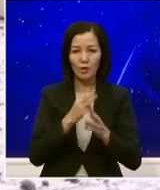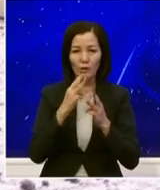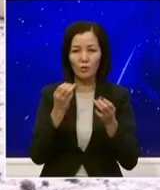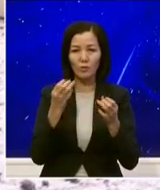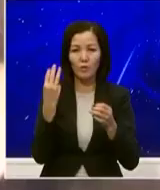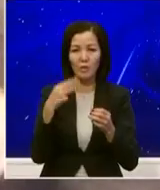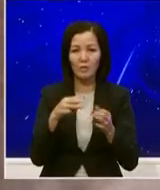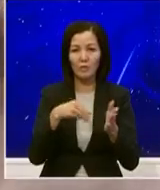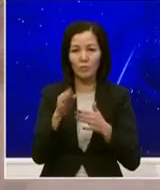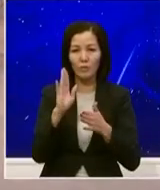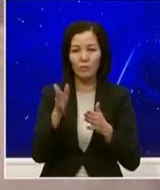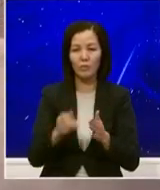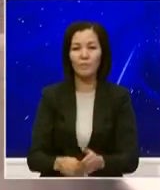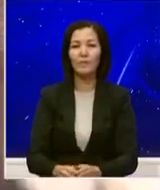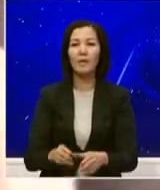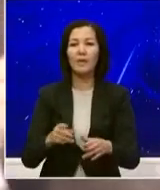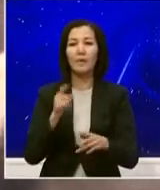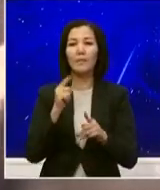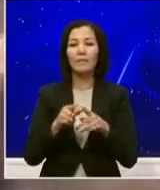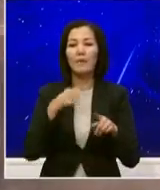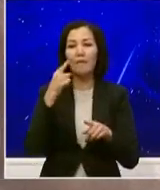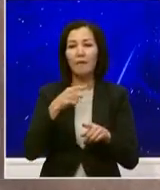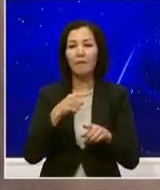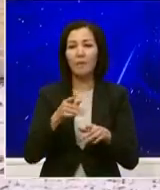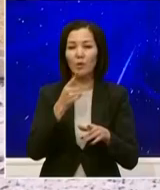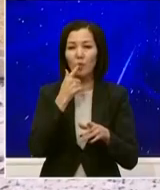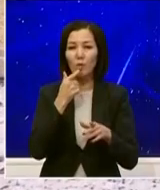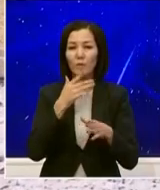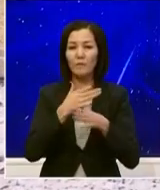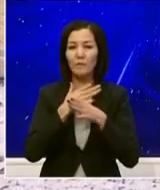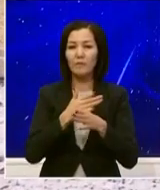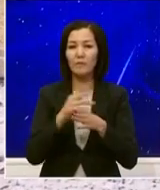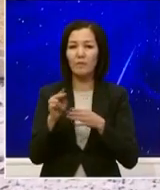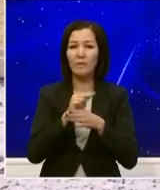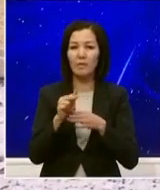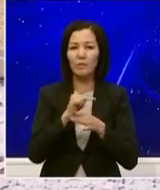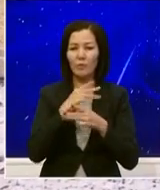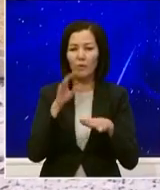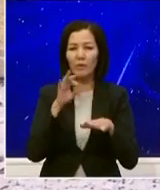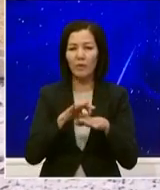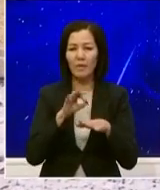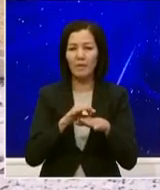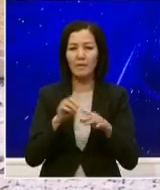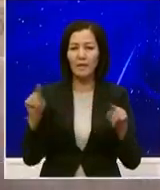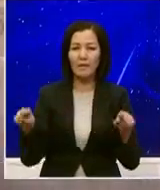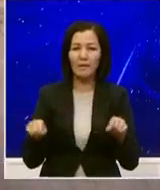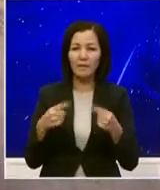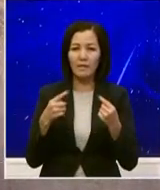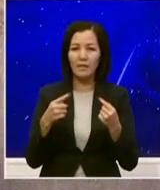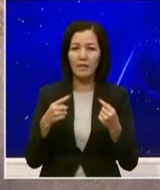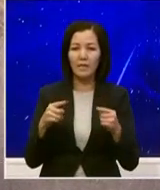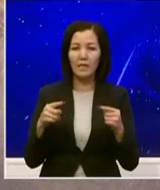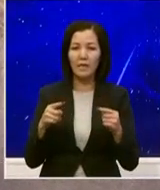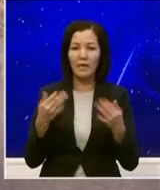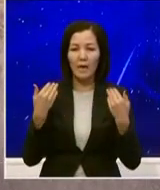еще 30. По словам специалистов, кровь из рогов марала способствует исцелению от многих болезней, восстановлению и